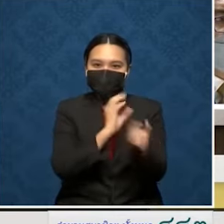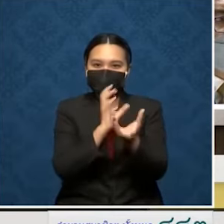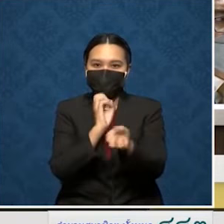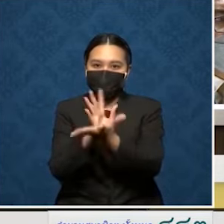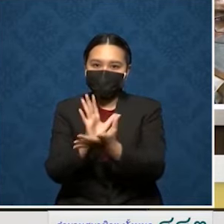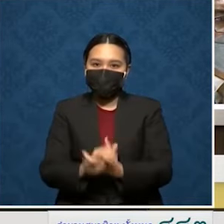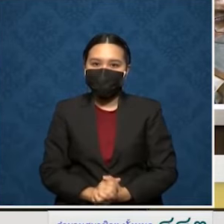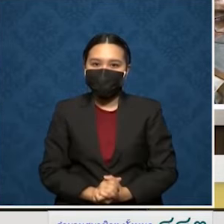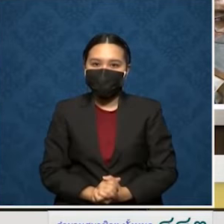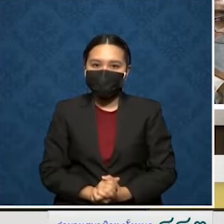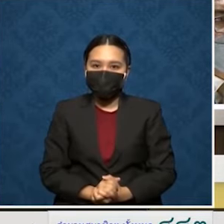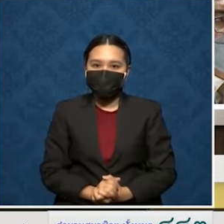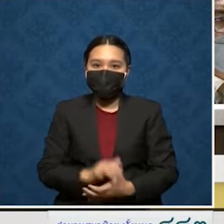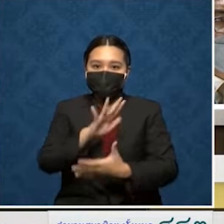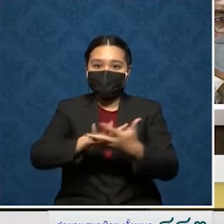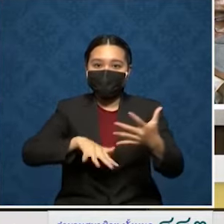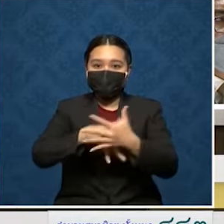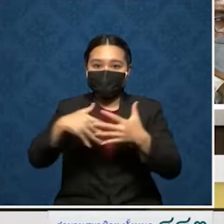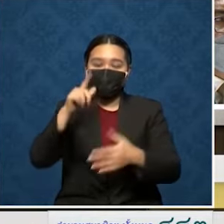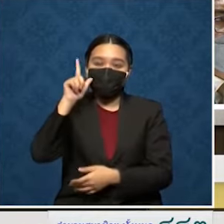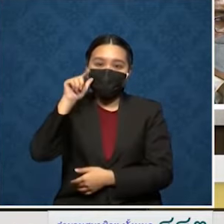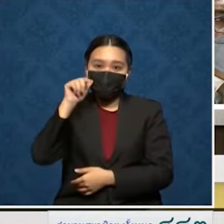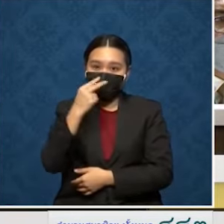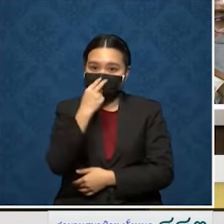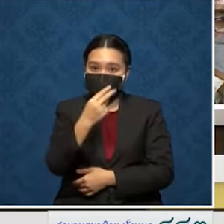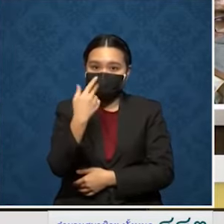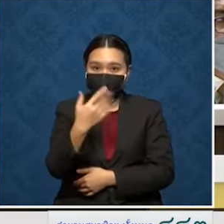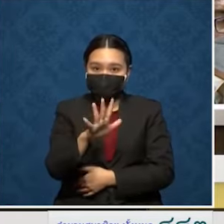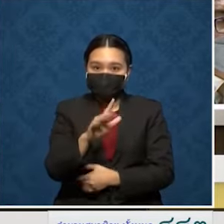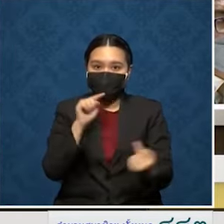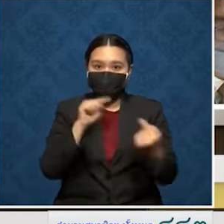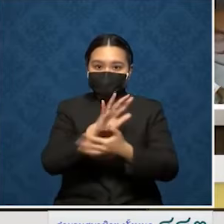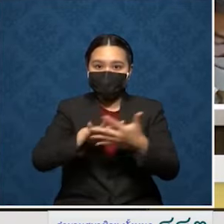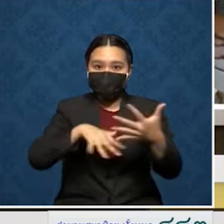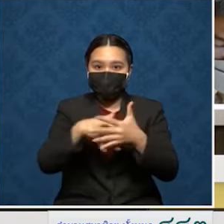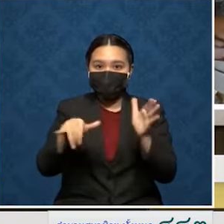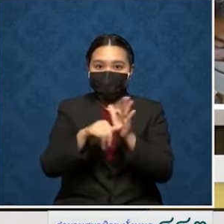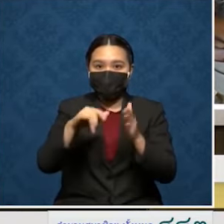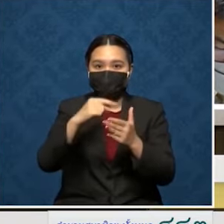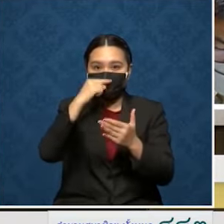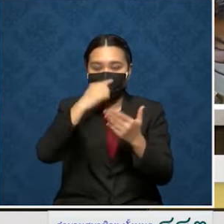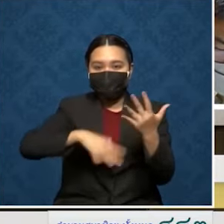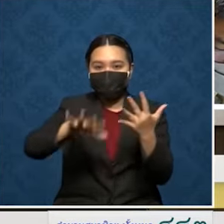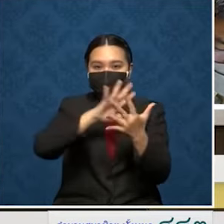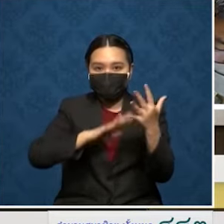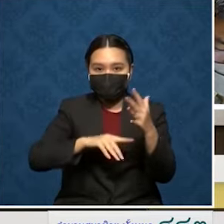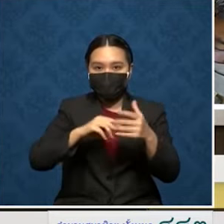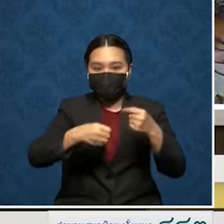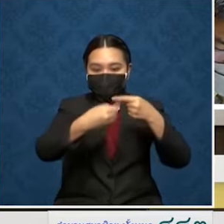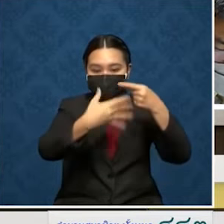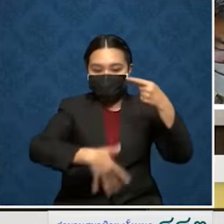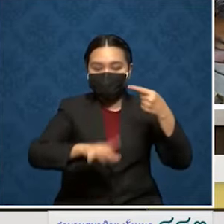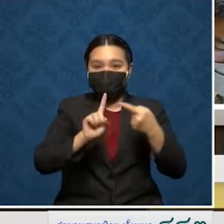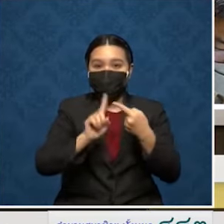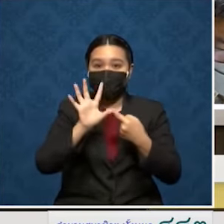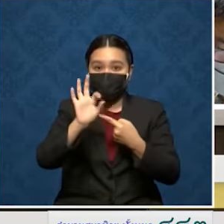ครับดูจากแผนแม่บทนะครับของการยุทธศาสตร์ชาติประเด็นที่9นะครับเรื่องของเขตพื้น